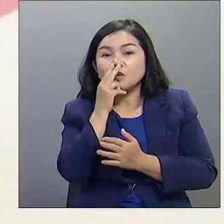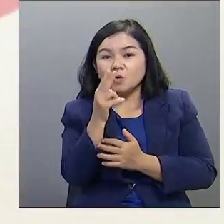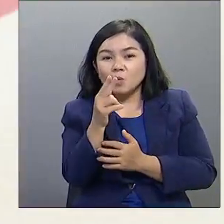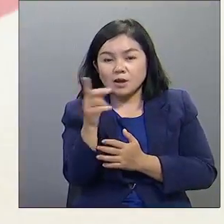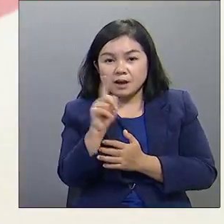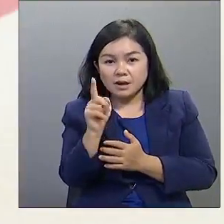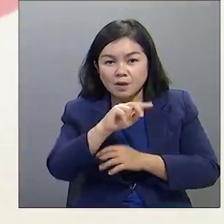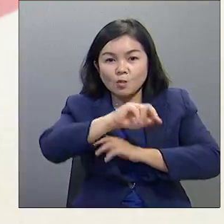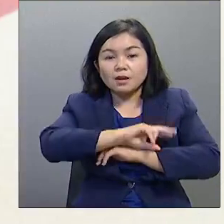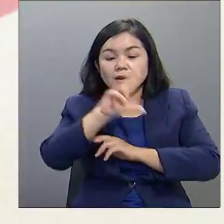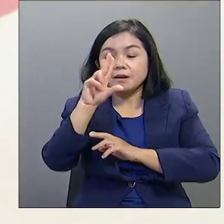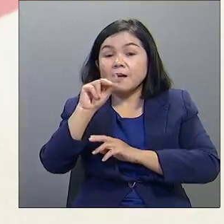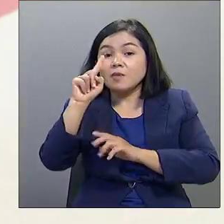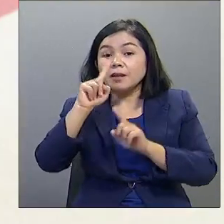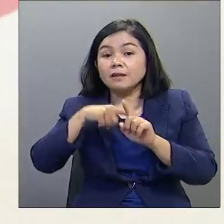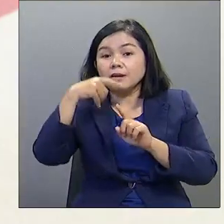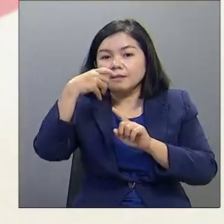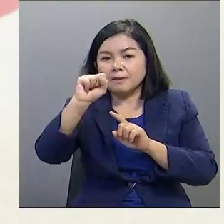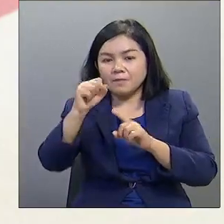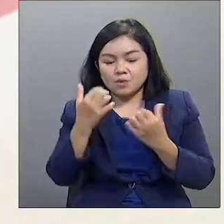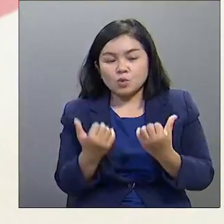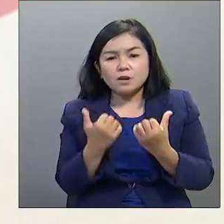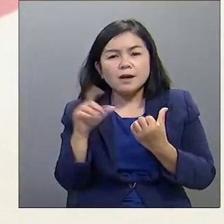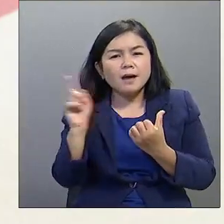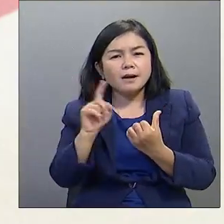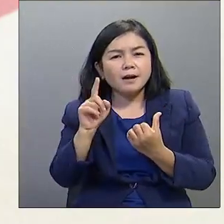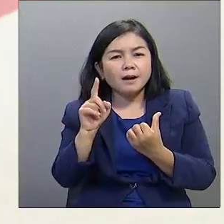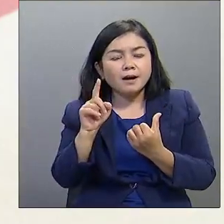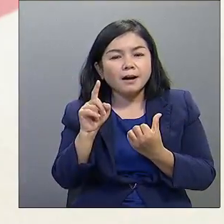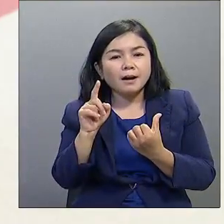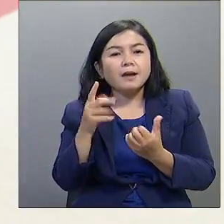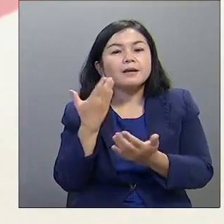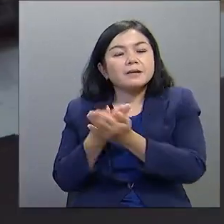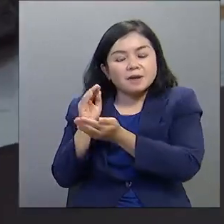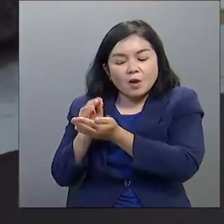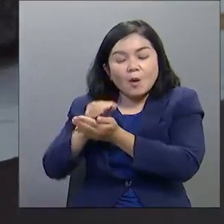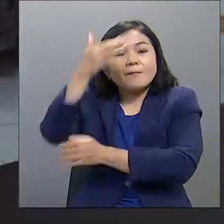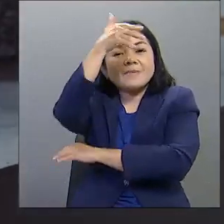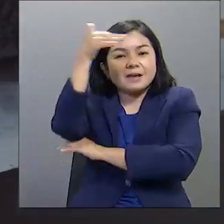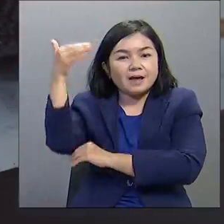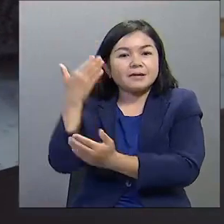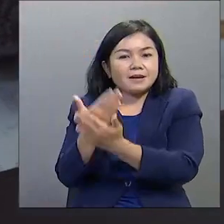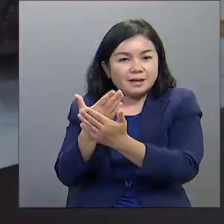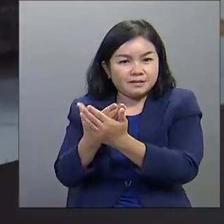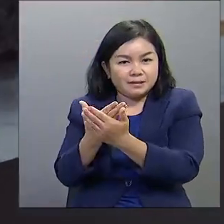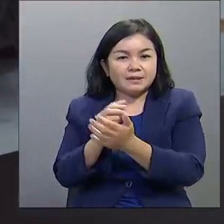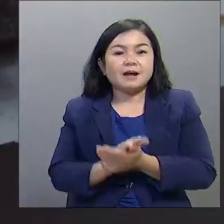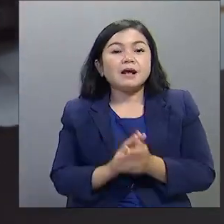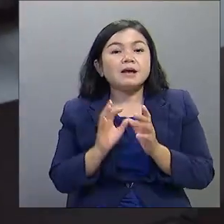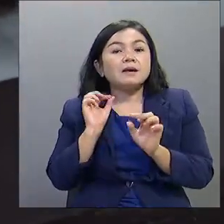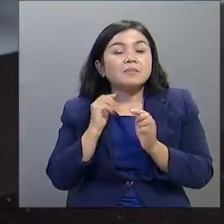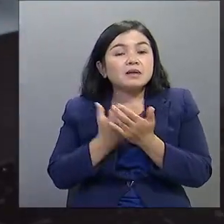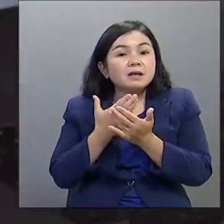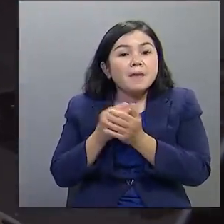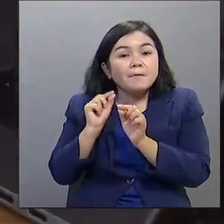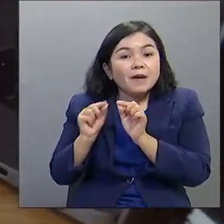ครับวันที่31 ตุลาคมคุณผู้ชมครับวันนี้คือวันออมแห่งชาติครับเรื่องของการออมนั้นเป็นสิ่งที่ส